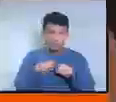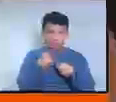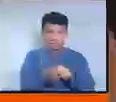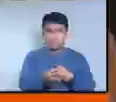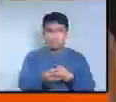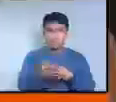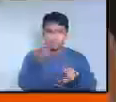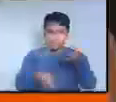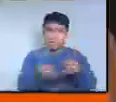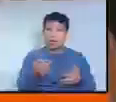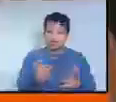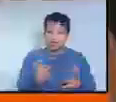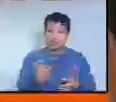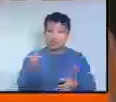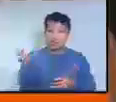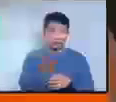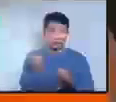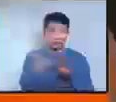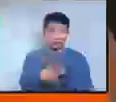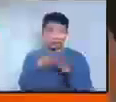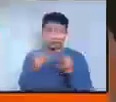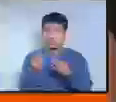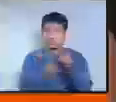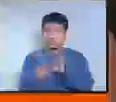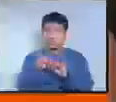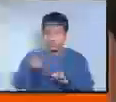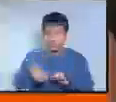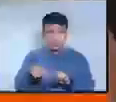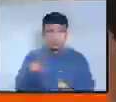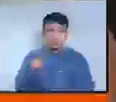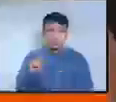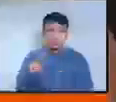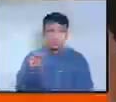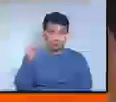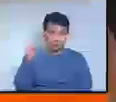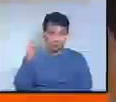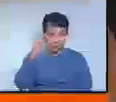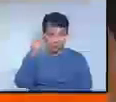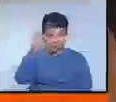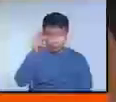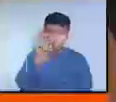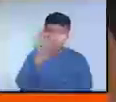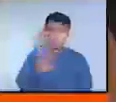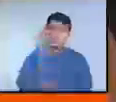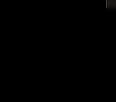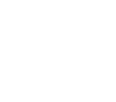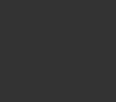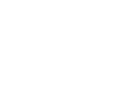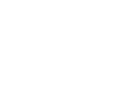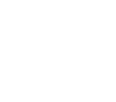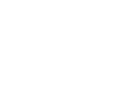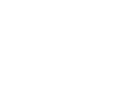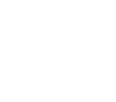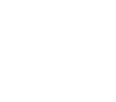sa kanilang mga pinaslang na mahal sa buhay. Umaaksyon mula rito sa Maguindanao, Romel Lopez, News 5.